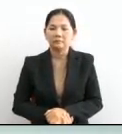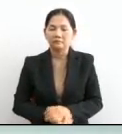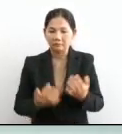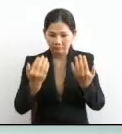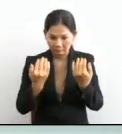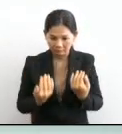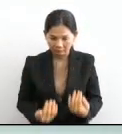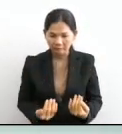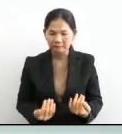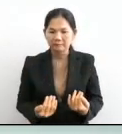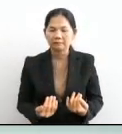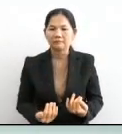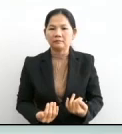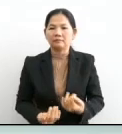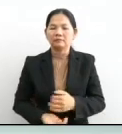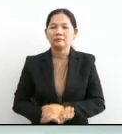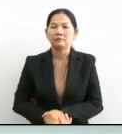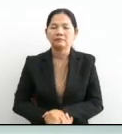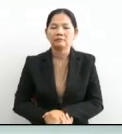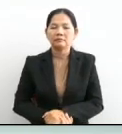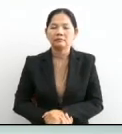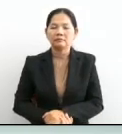bắt chỗ bàn ní